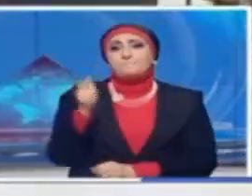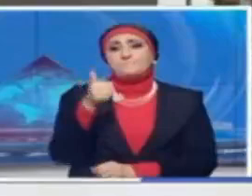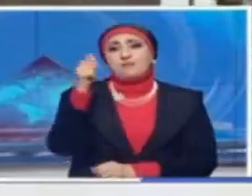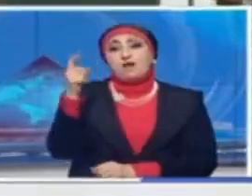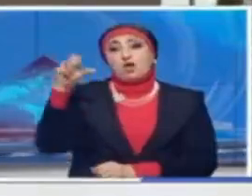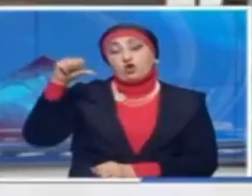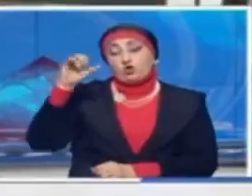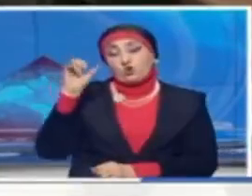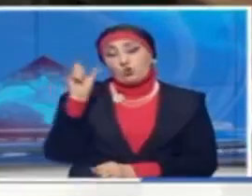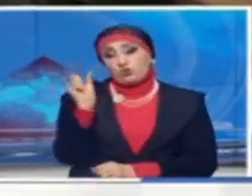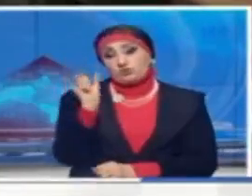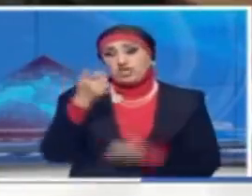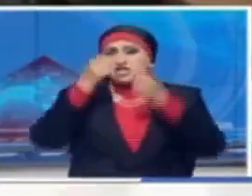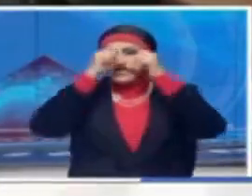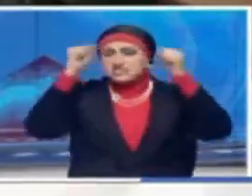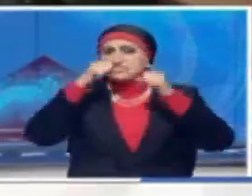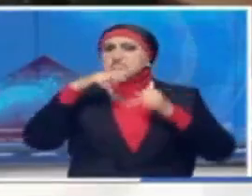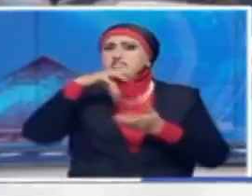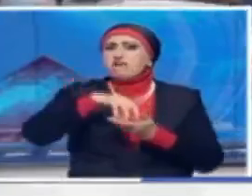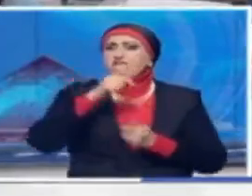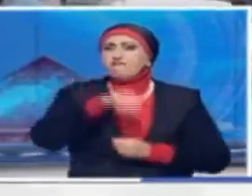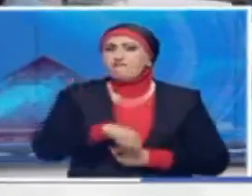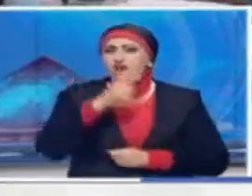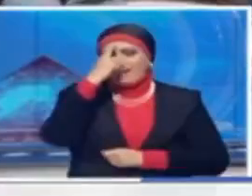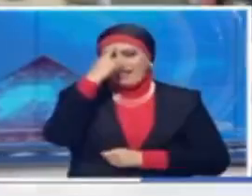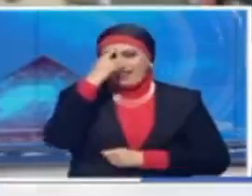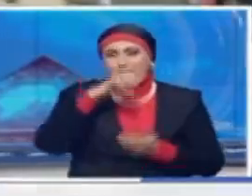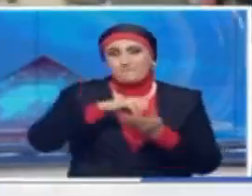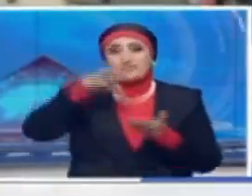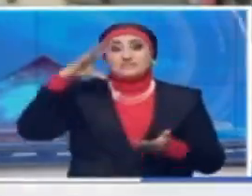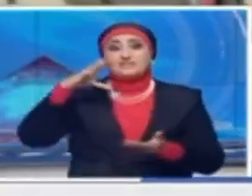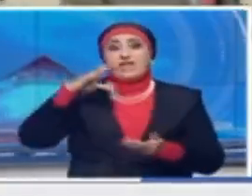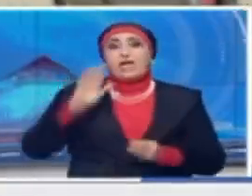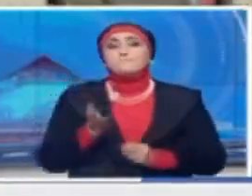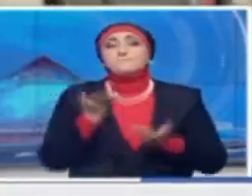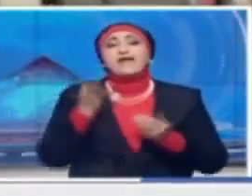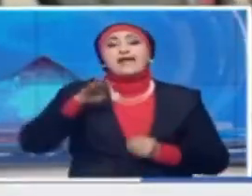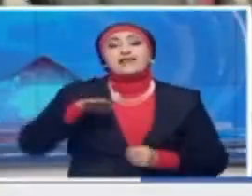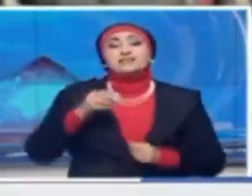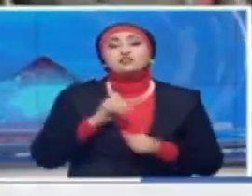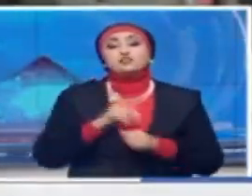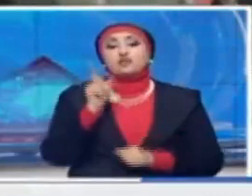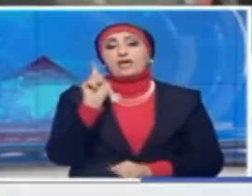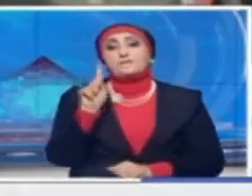سفارة الهند باليوبيل الذهبي لاستقلال بنغلاديش.